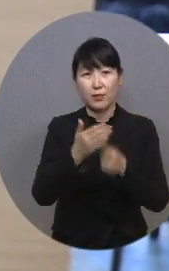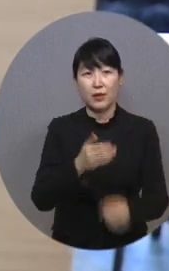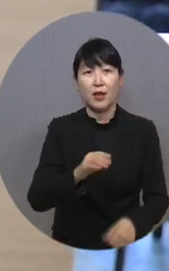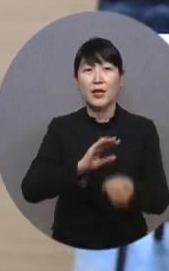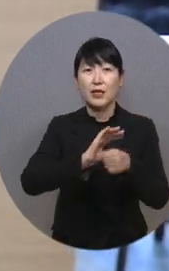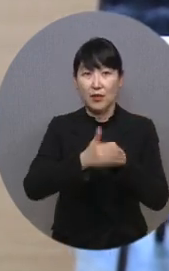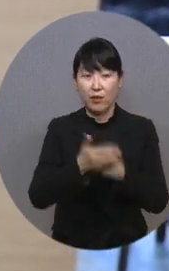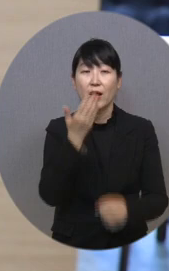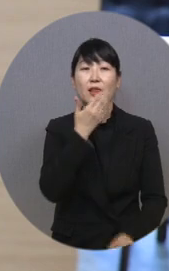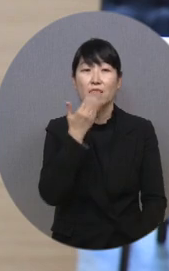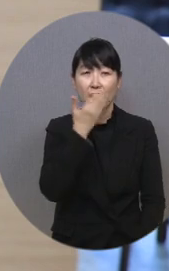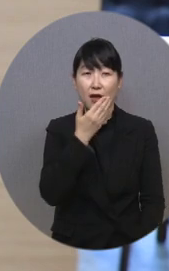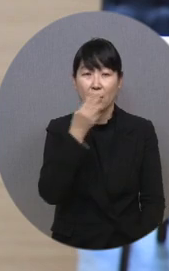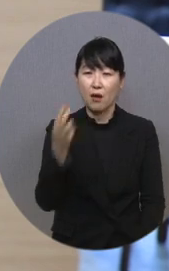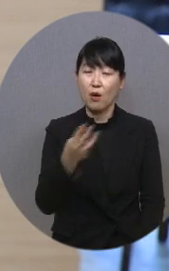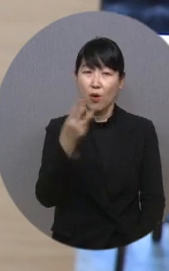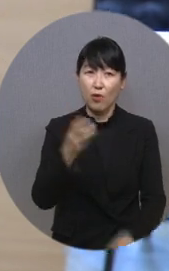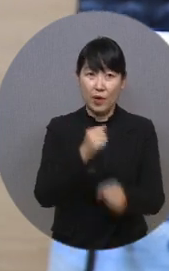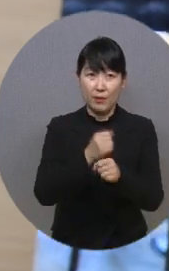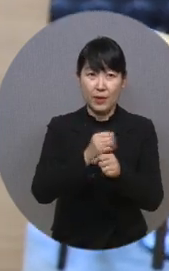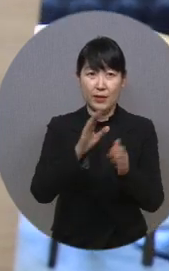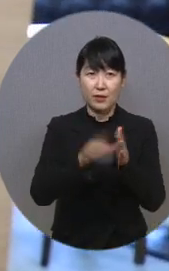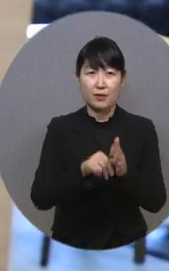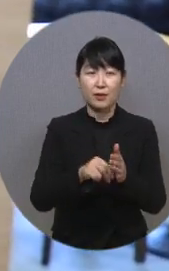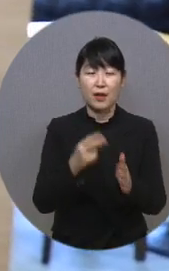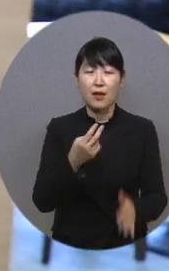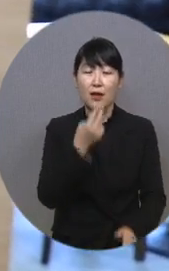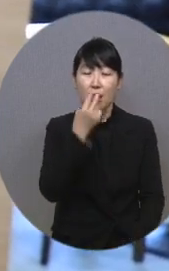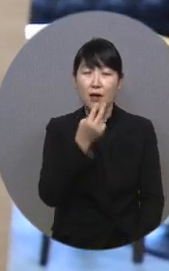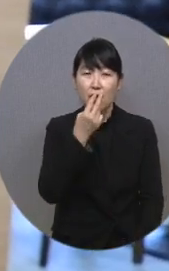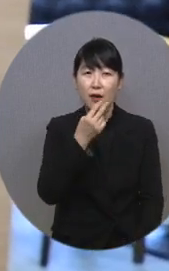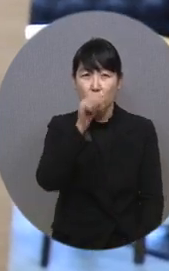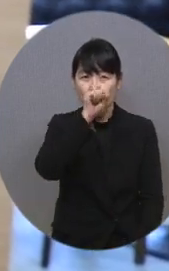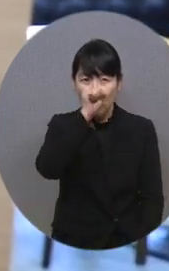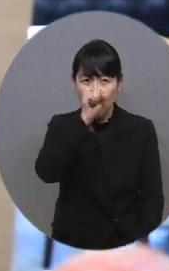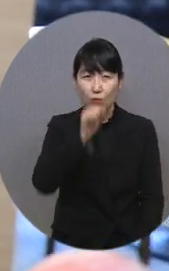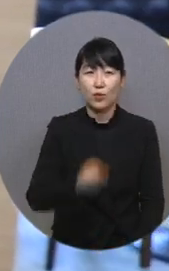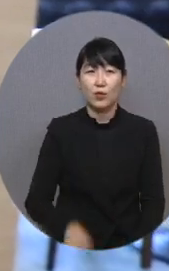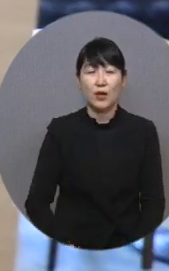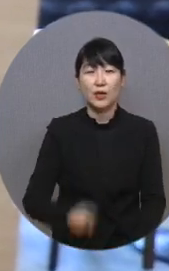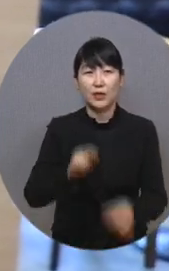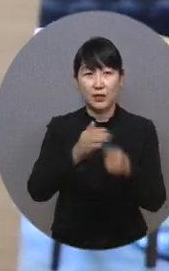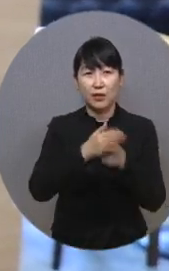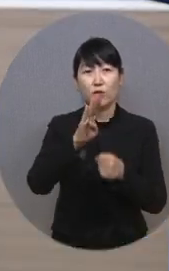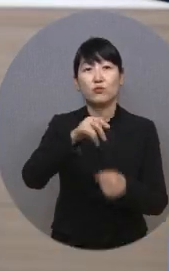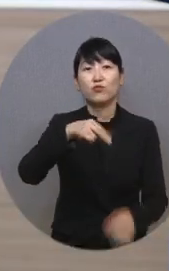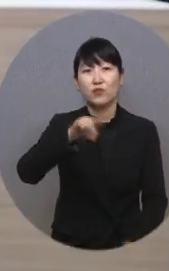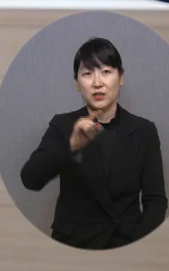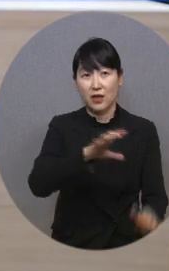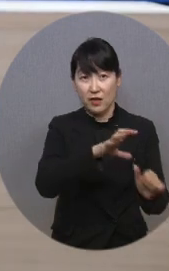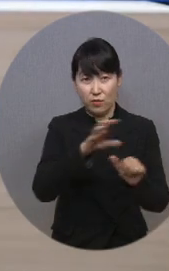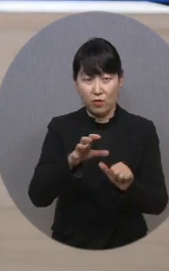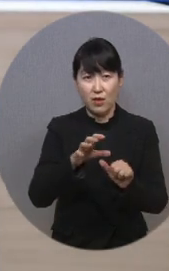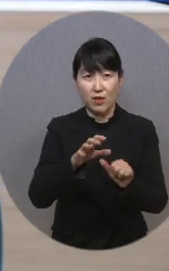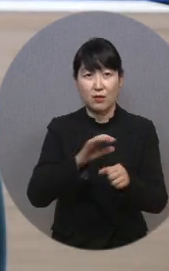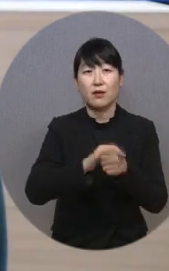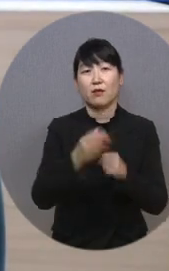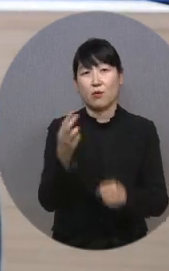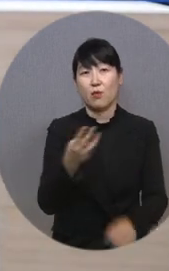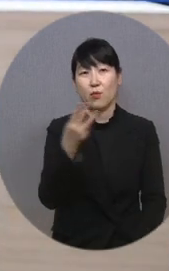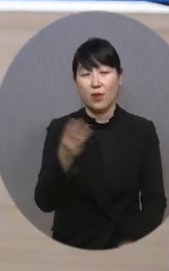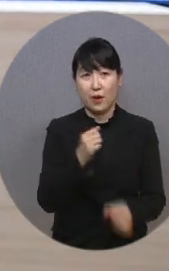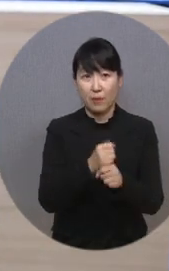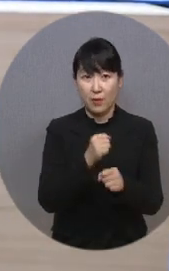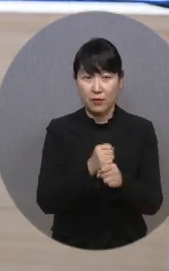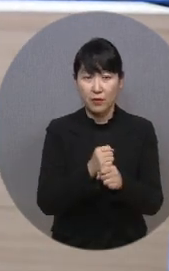와인으로 만들었을 때 향도 되게 좋습니다. 그래서 저희들이 부사 품종을 가지고 사과 와인을 만들고 있습니다. 그러면은 이